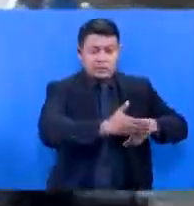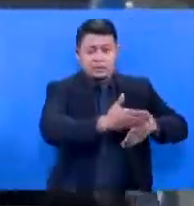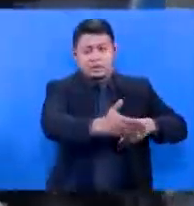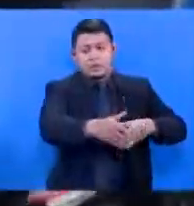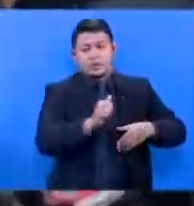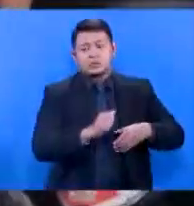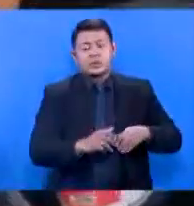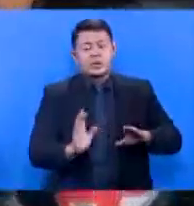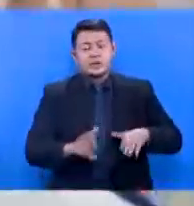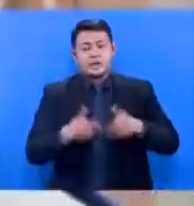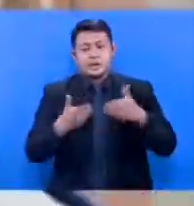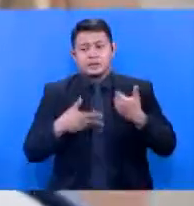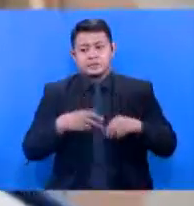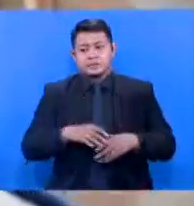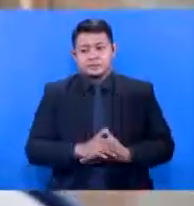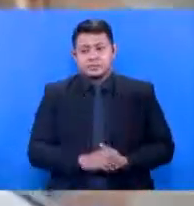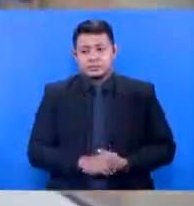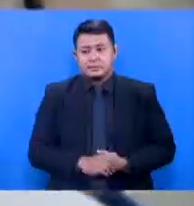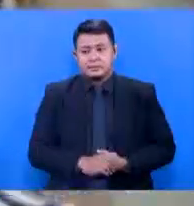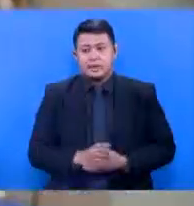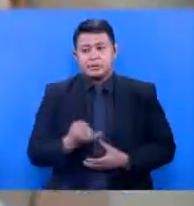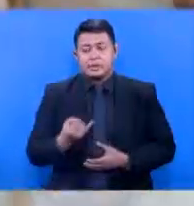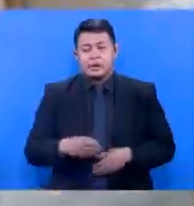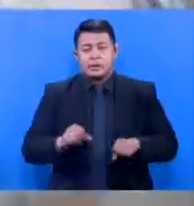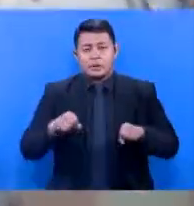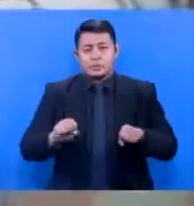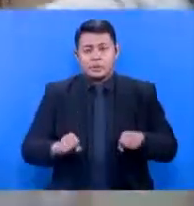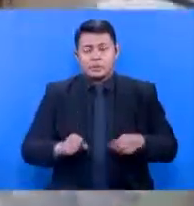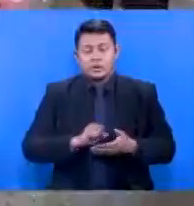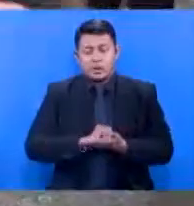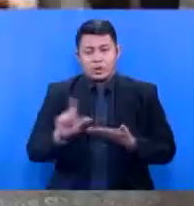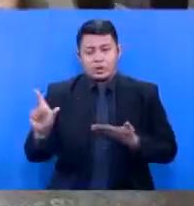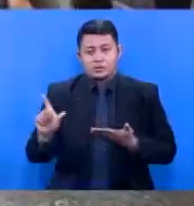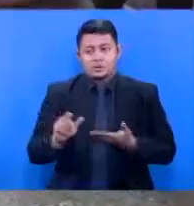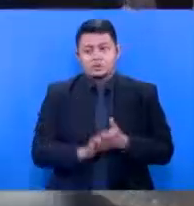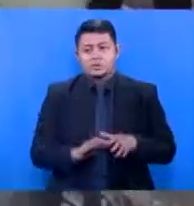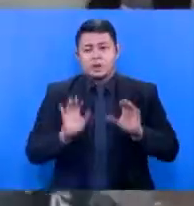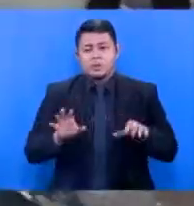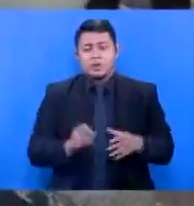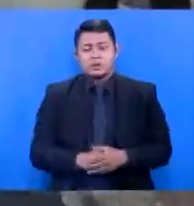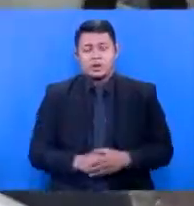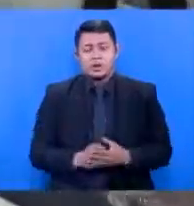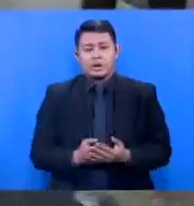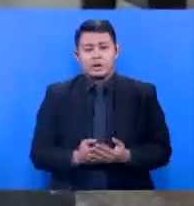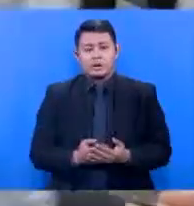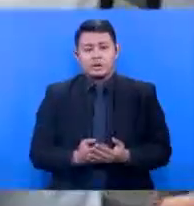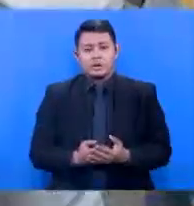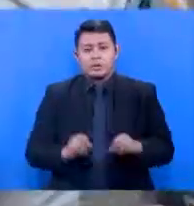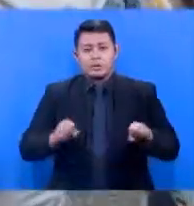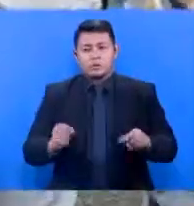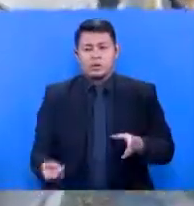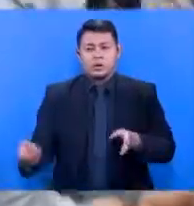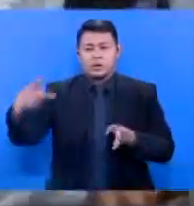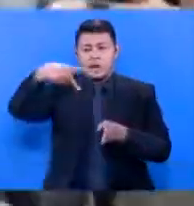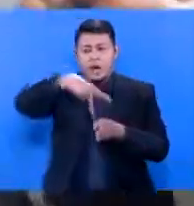tidak dirazia petugas. Hanya beberapa motor saja yang lolos, sedangkan belasan kendaraan lainnya diangkut ke atas